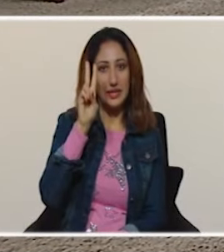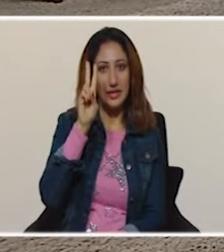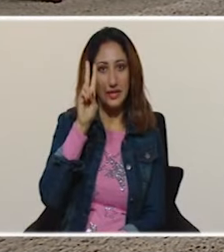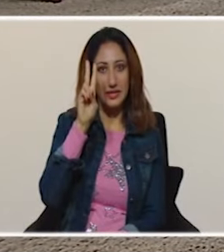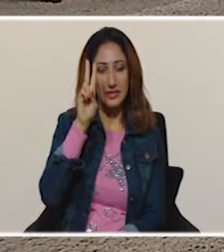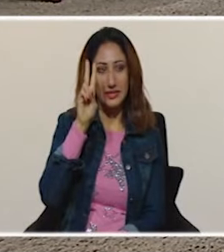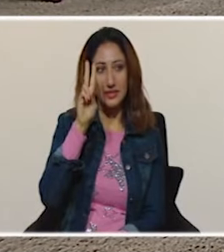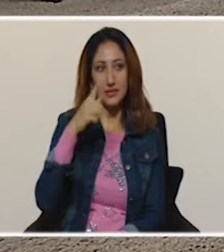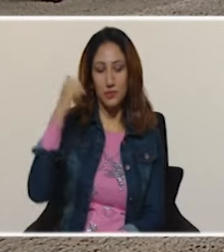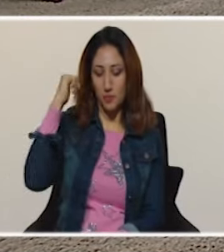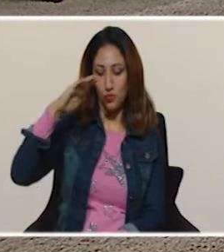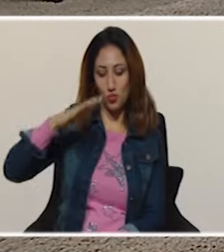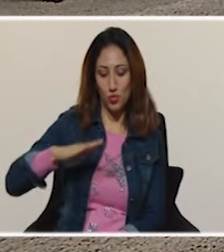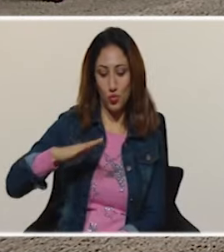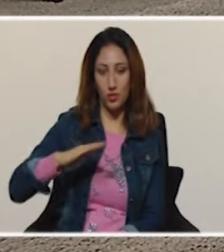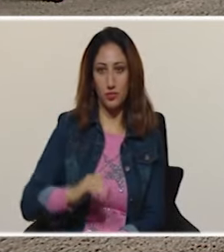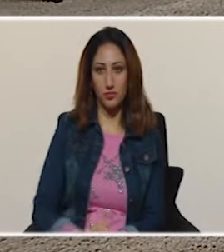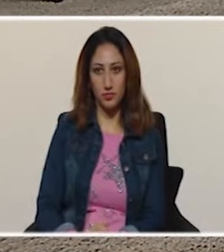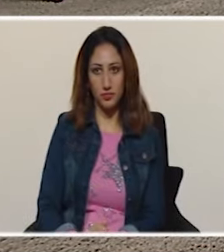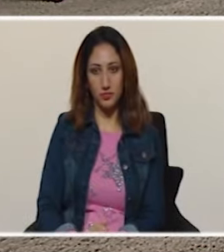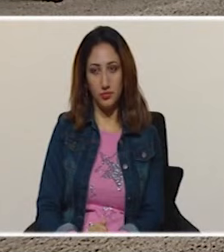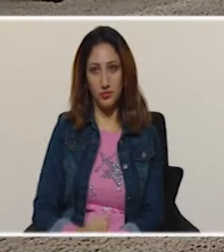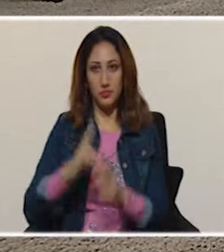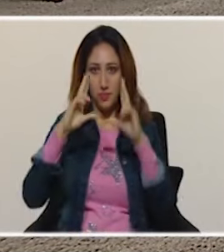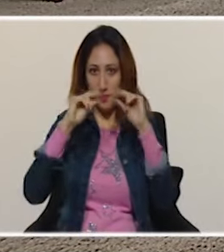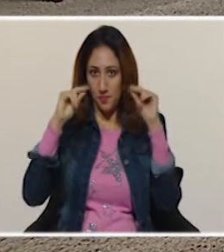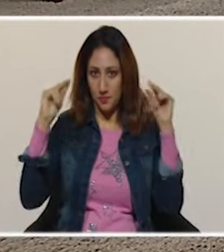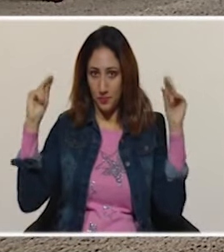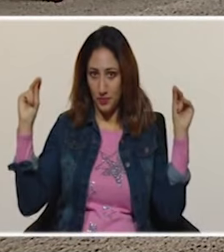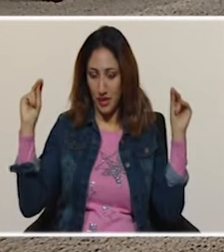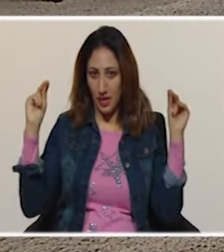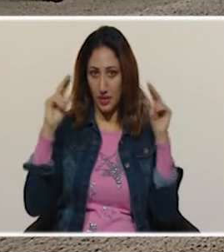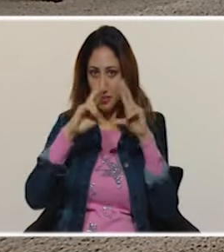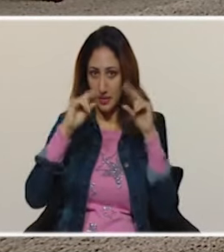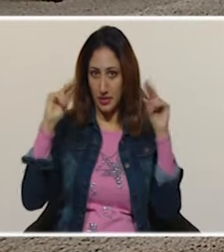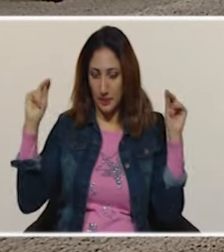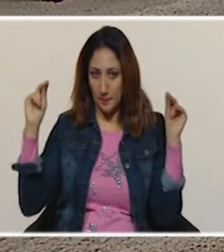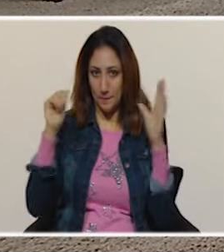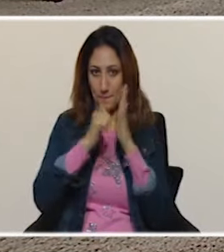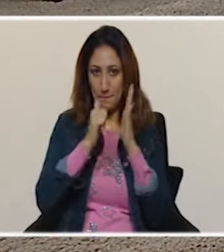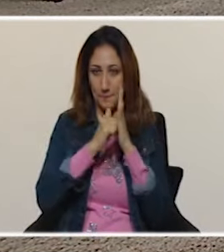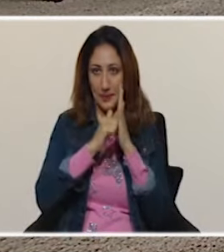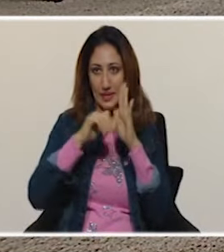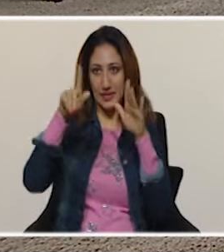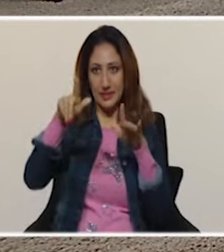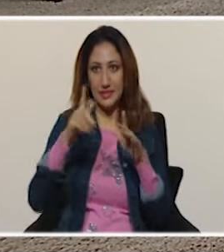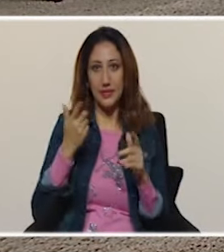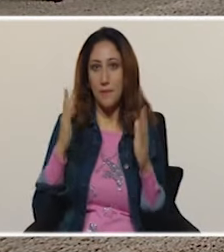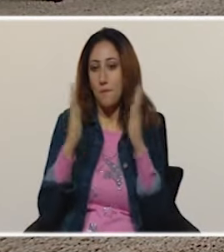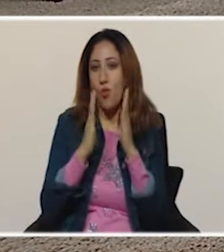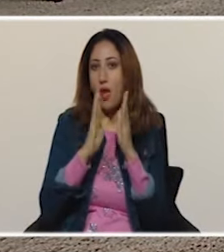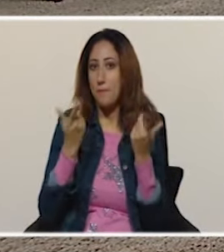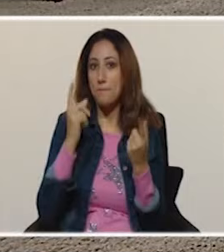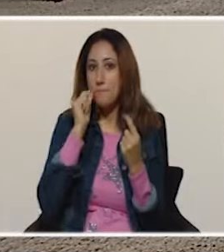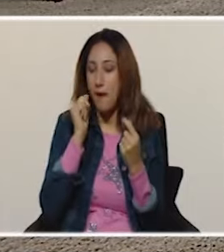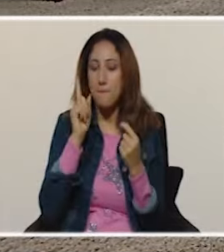هون كنت صغيرة كتير يعني. دي كانت فين الصورة دي؟ بلبنان قدام بيتي براس بيروت. مين كان الأقرب ليكي أكتر، بابا ولا ماما؟